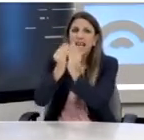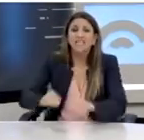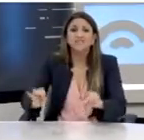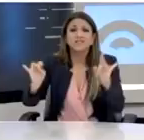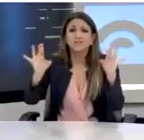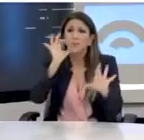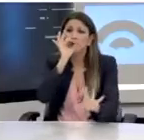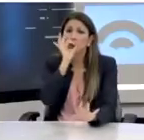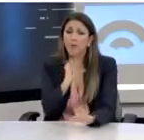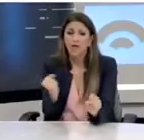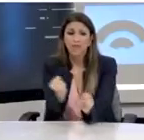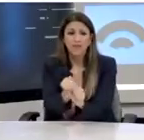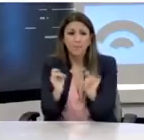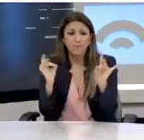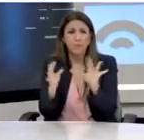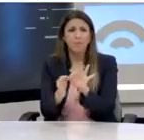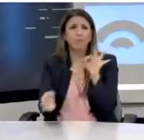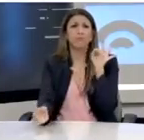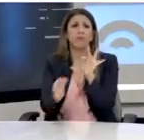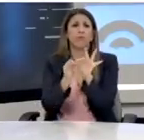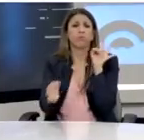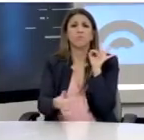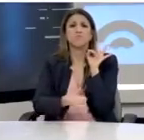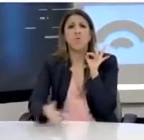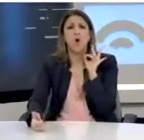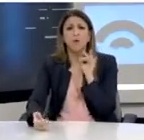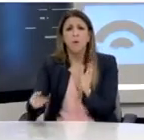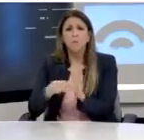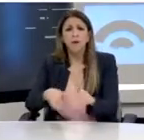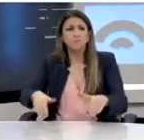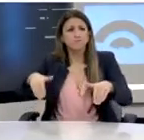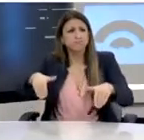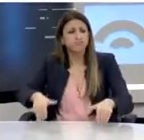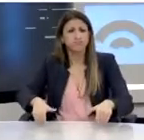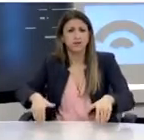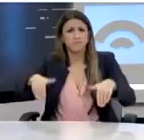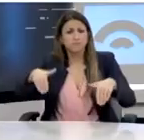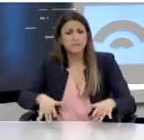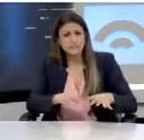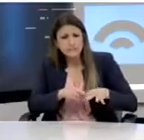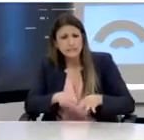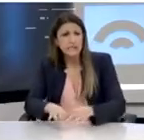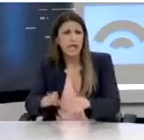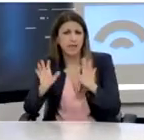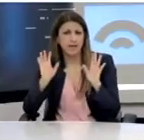30 χρόνια αδράνειας και απανωτών εθνικών υποχωρήσεων σε ένα κρίσιμο θέμα.